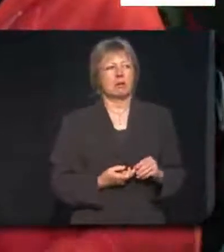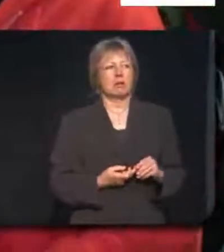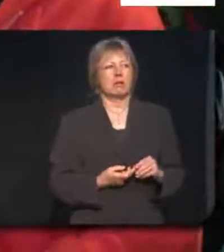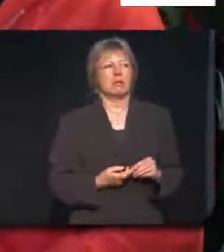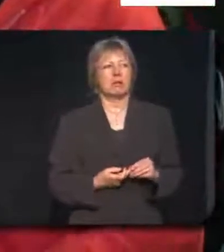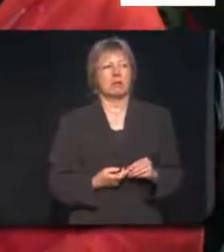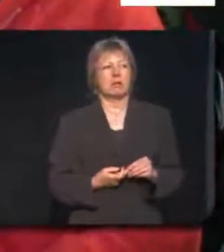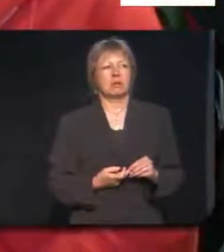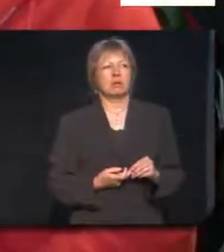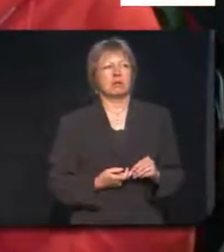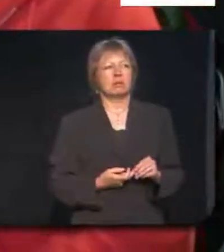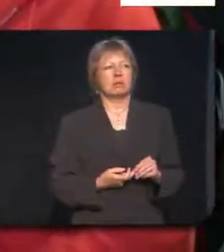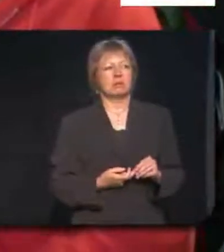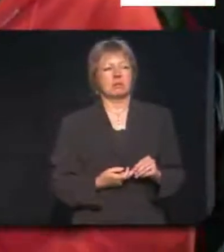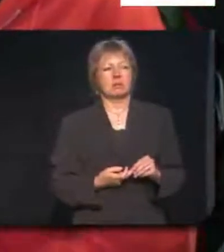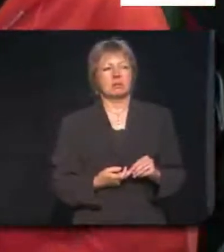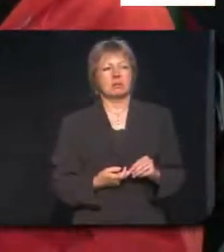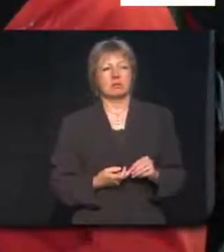so